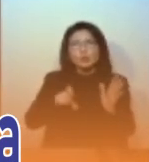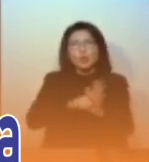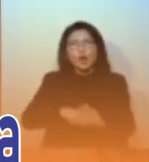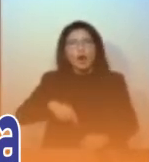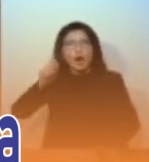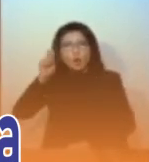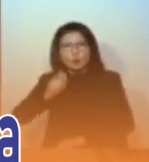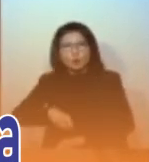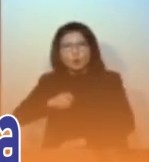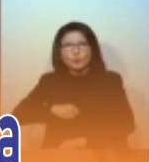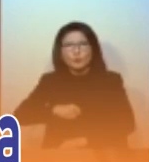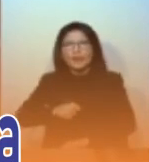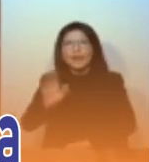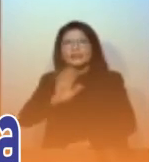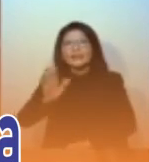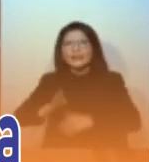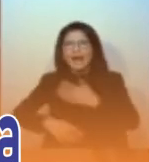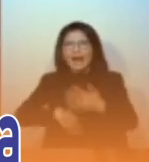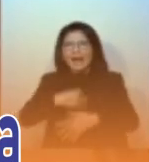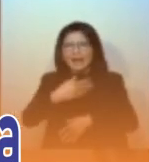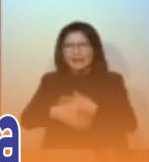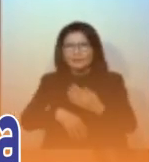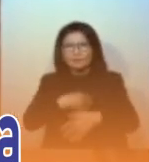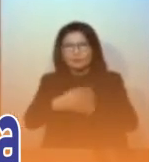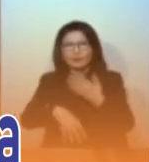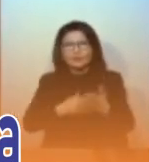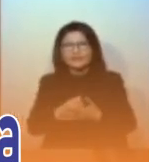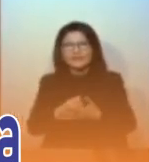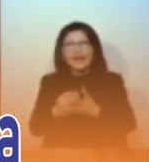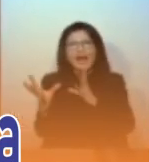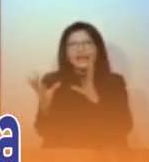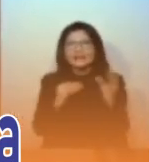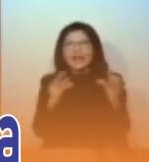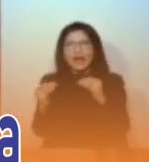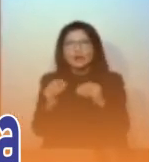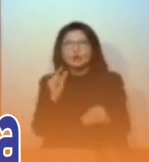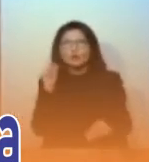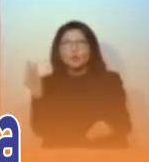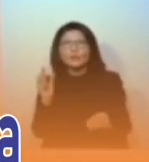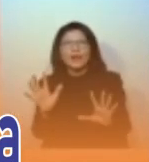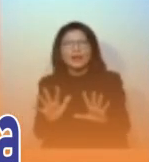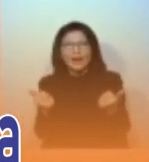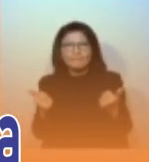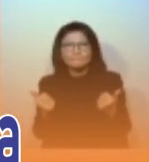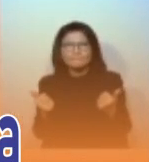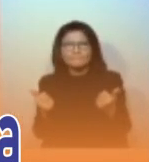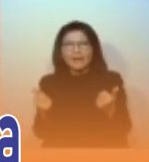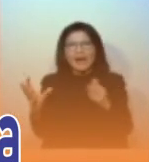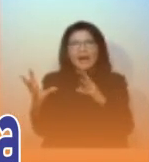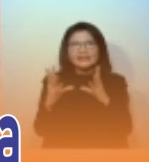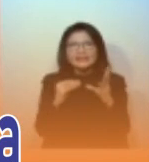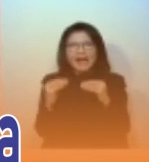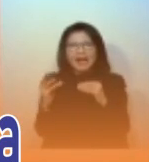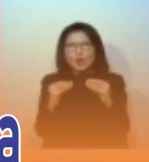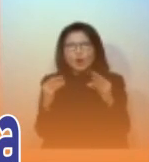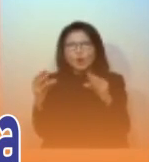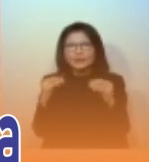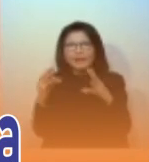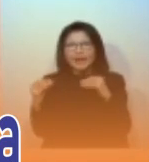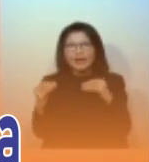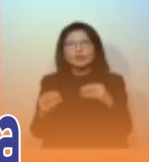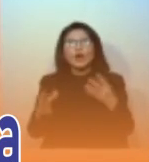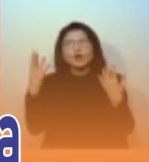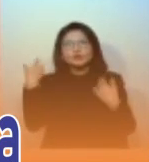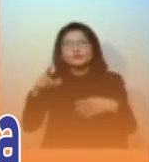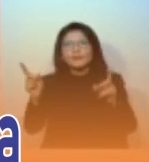yang tidak melewati proses dialog publik yang lengkap. Sehingga dialognya sesudah jadi